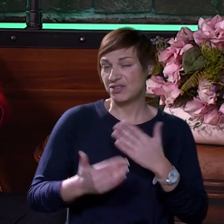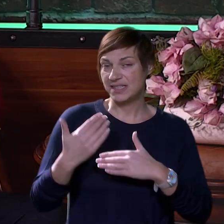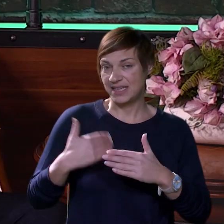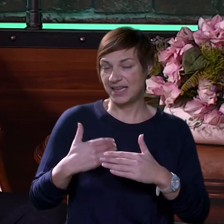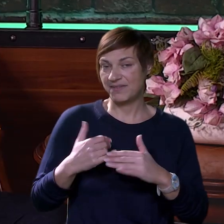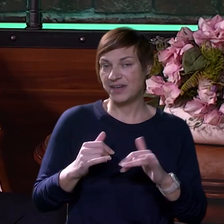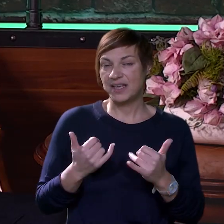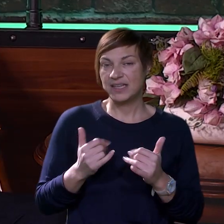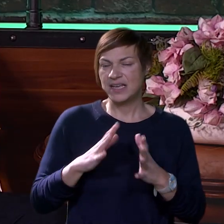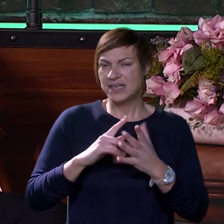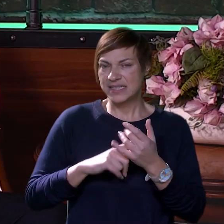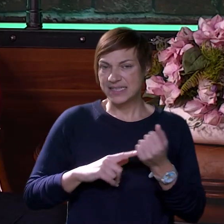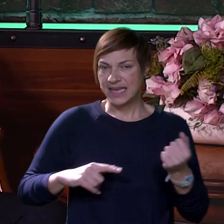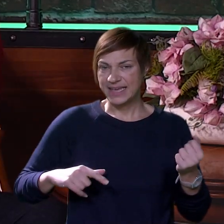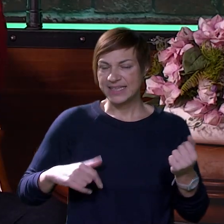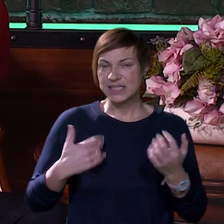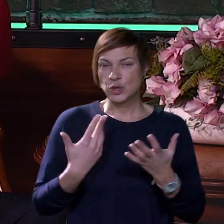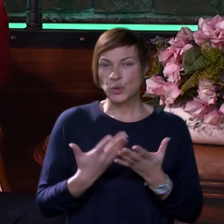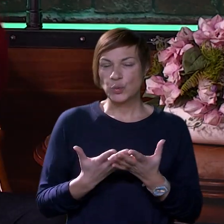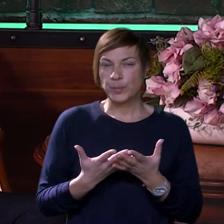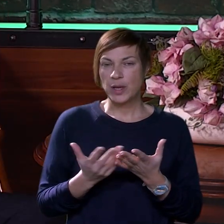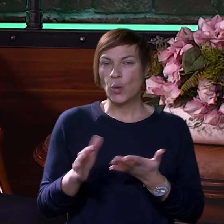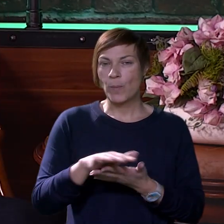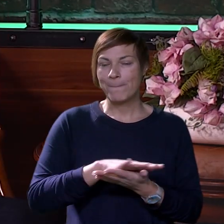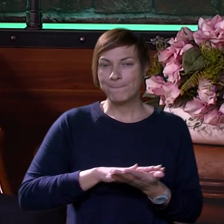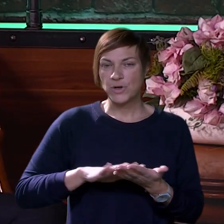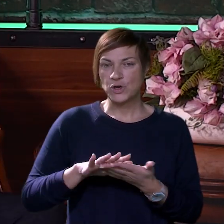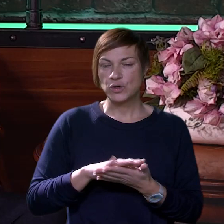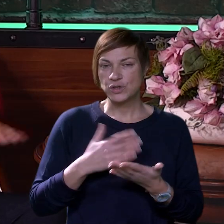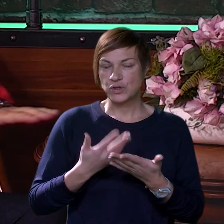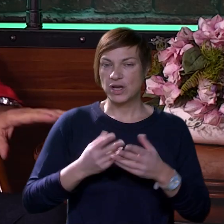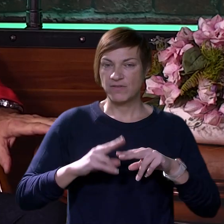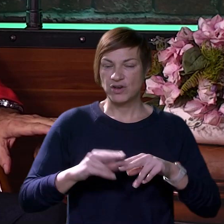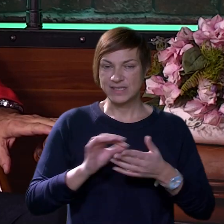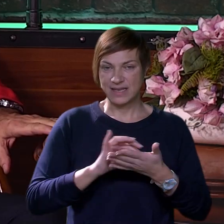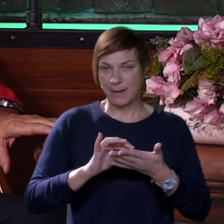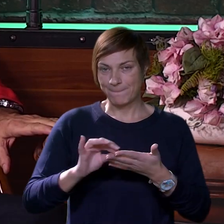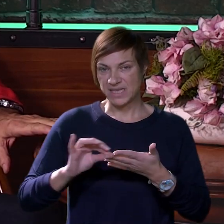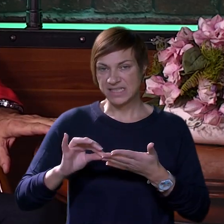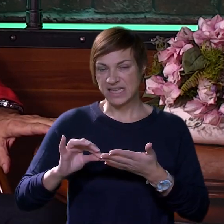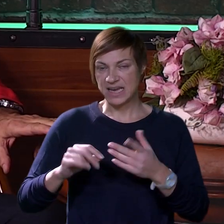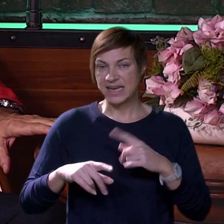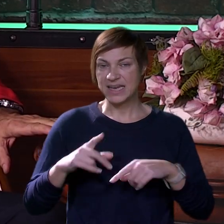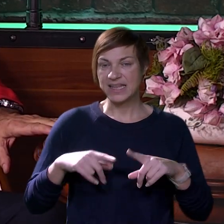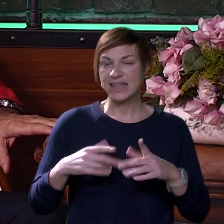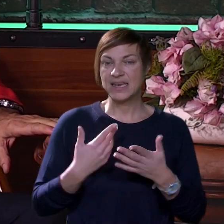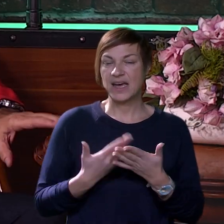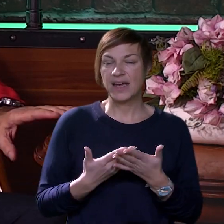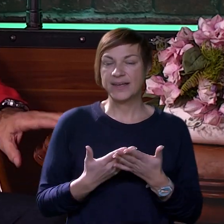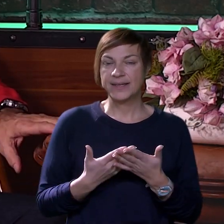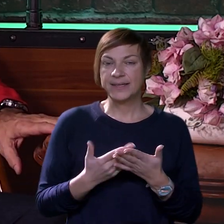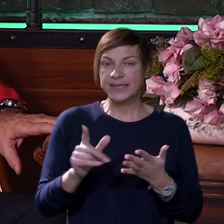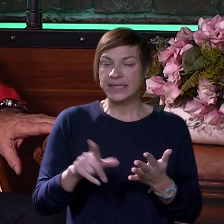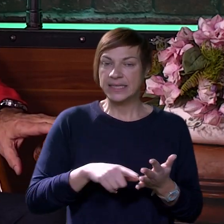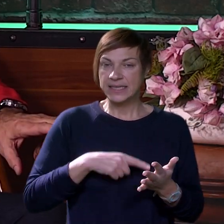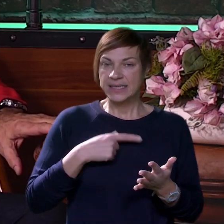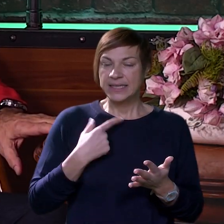ne vrati ili se to negdje izgubi u prostoru. A ovo će ostati pisani trag kao